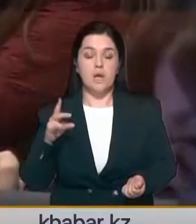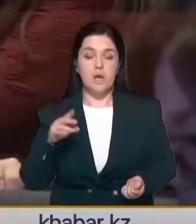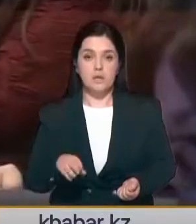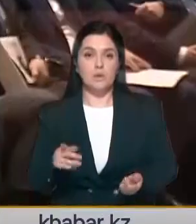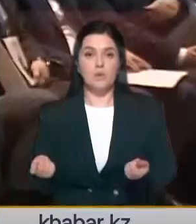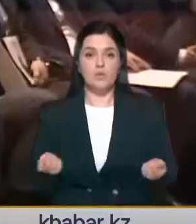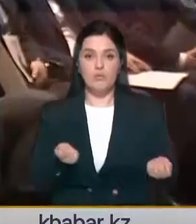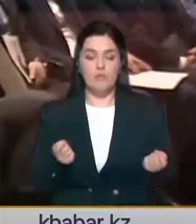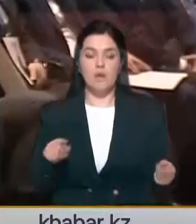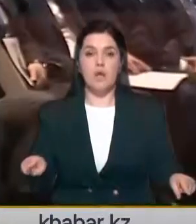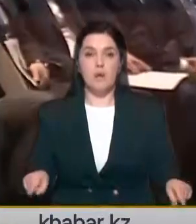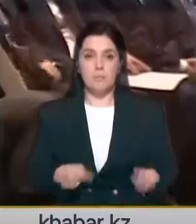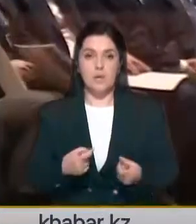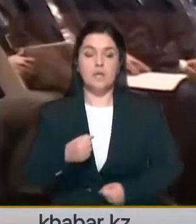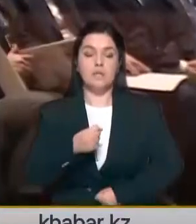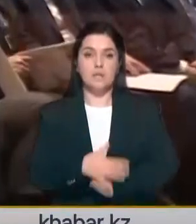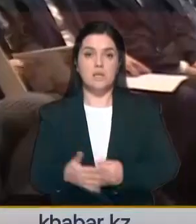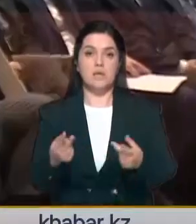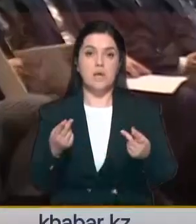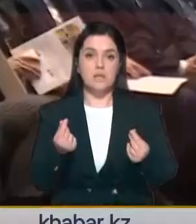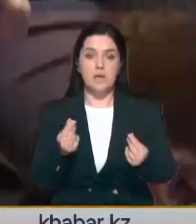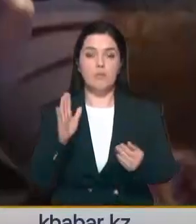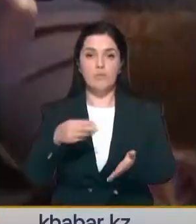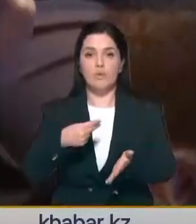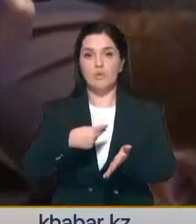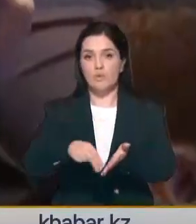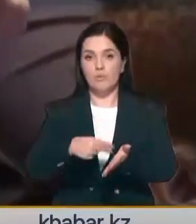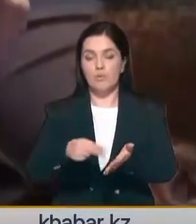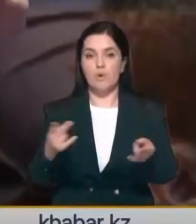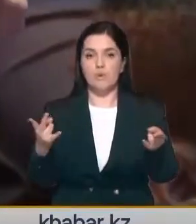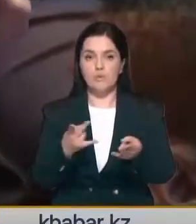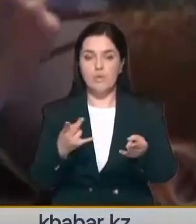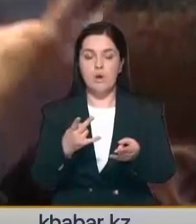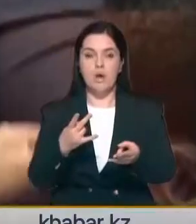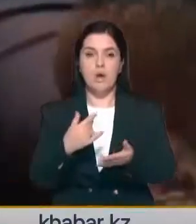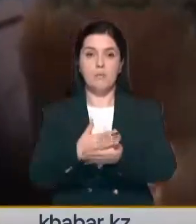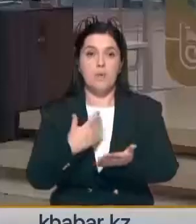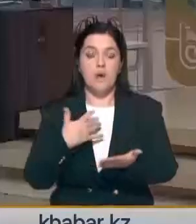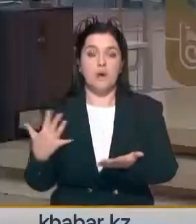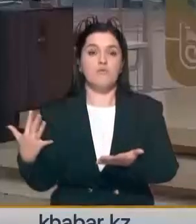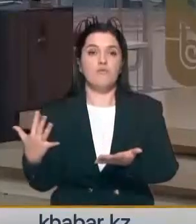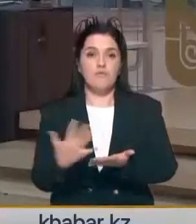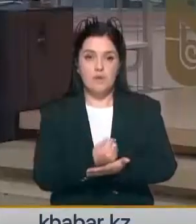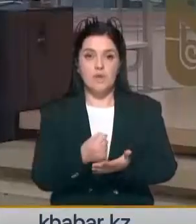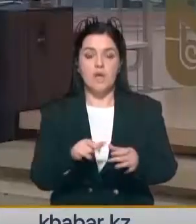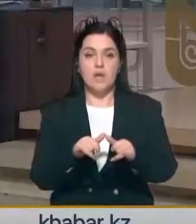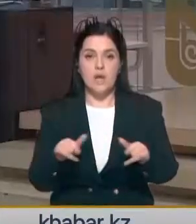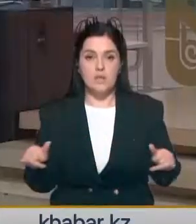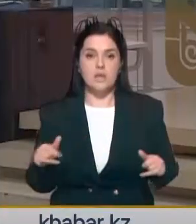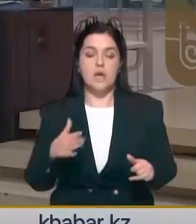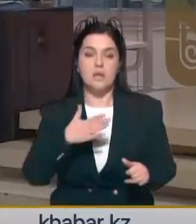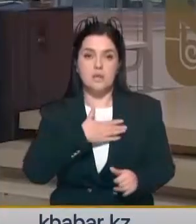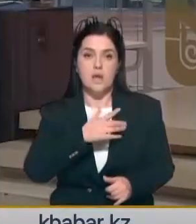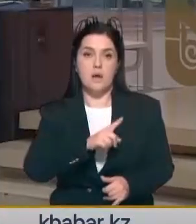реабилитационного центра Шолпан Даниярова. На эти средства врач планирует закупить необходимое оборудование. Грант мы выиграли в качестве развития нашей инклюзивной